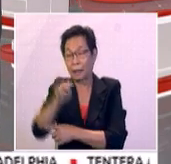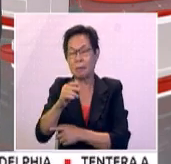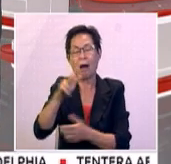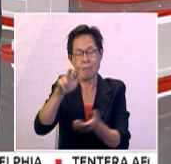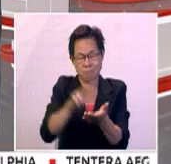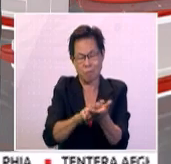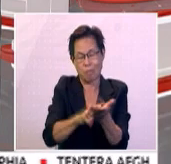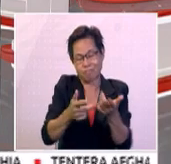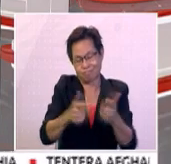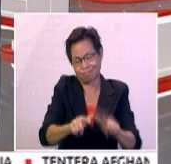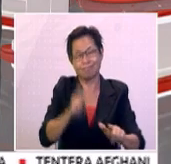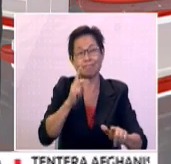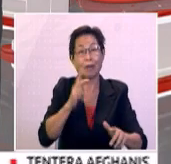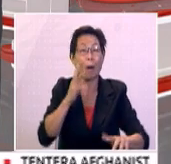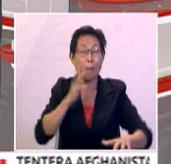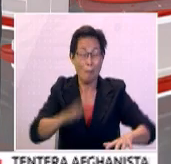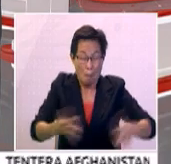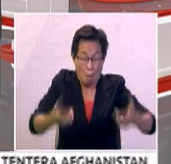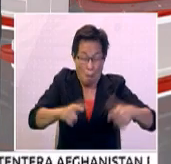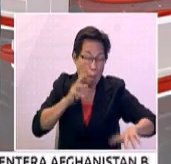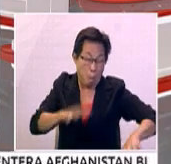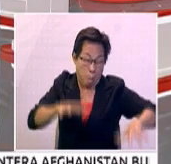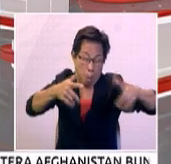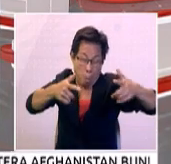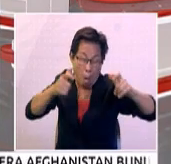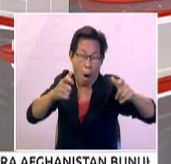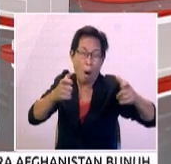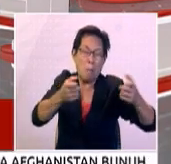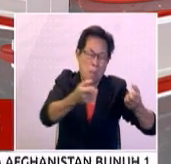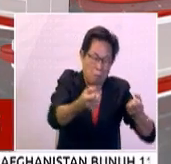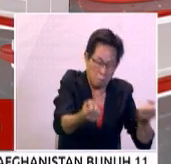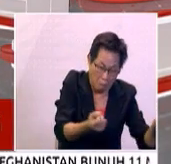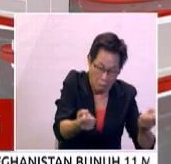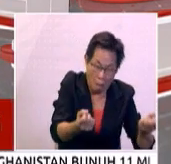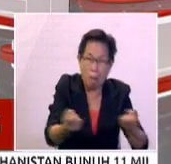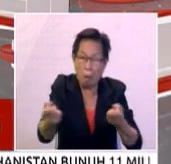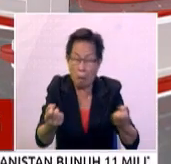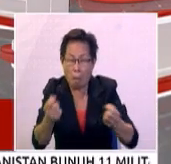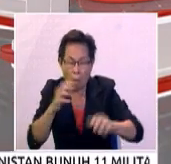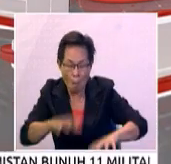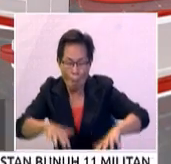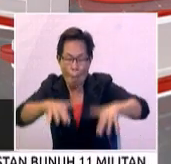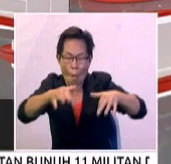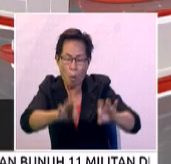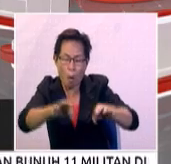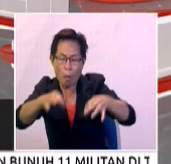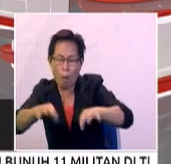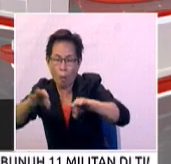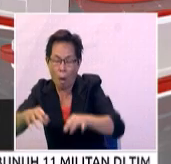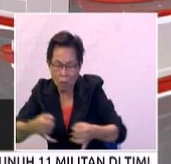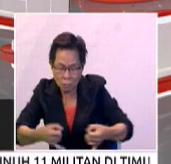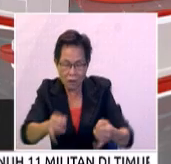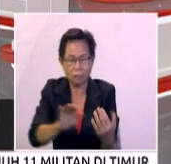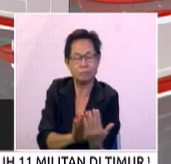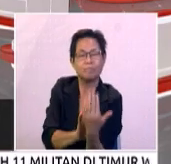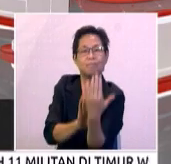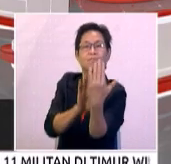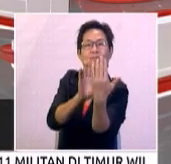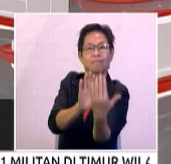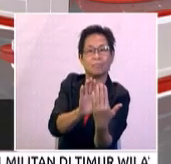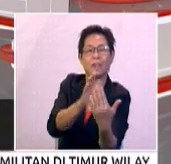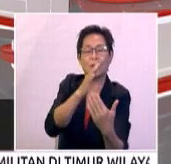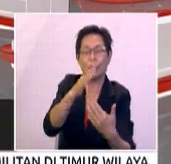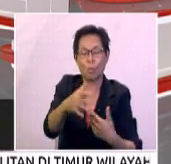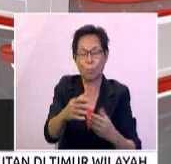tersebut. Kejadian banjir kilat itu menyebabkan beberapa kenderaan hanyut dalam takungan air di laluan jalan berhadapan Ibu Pejabat